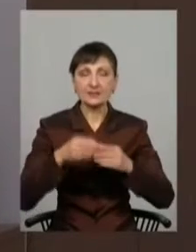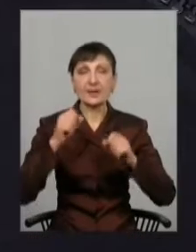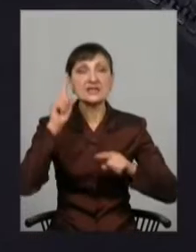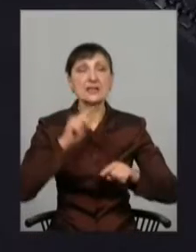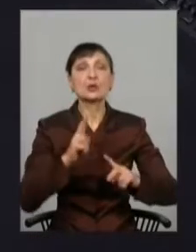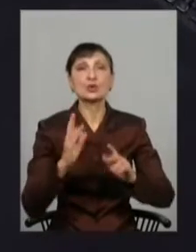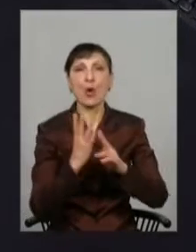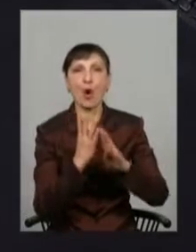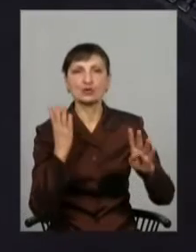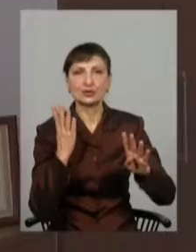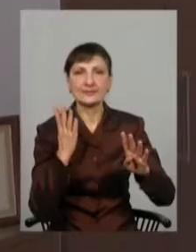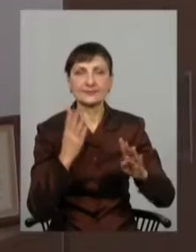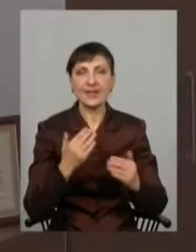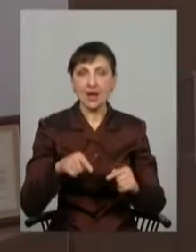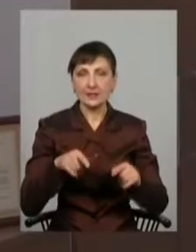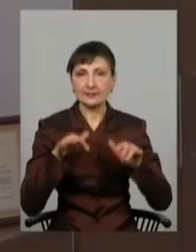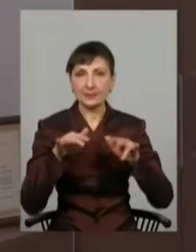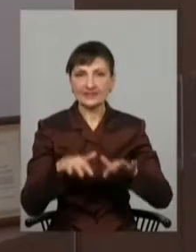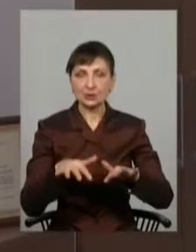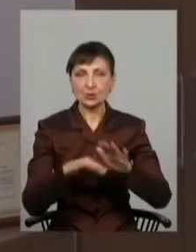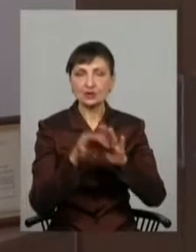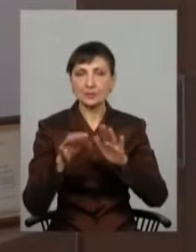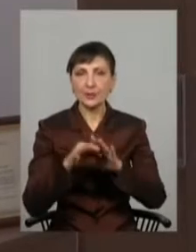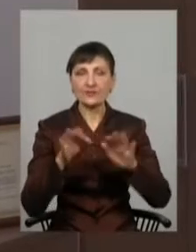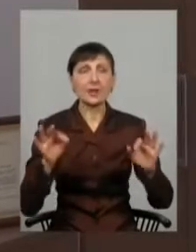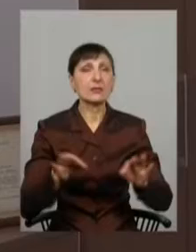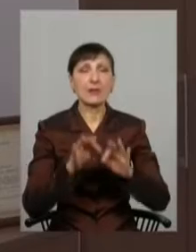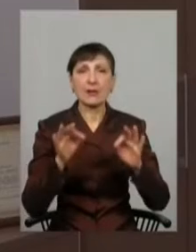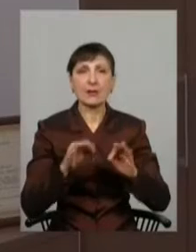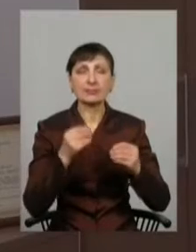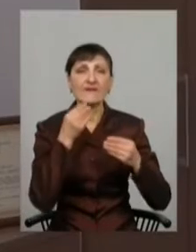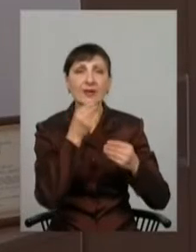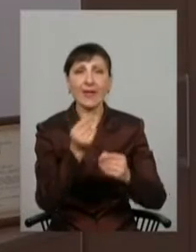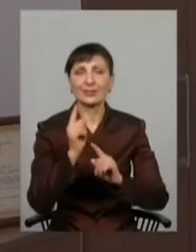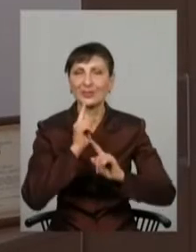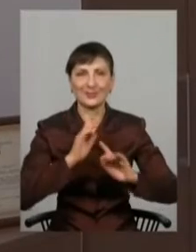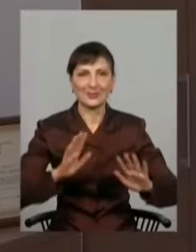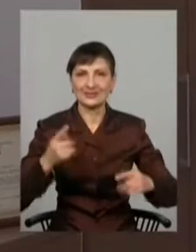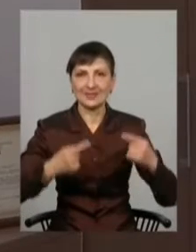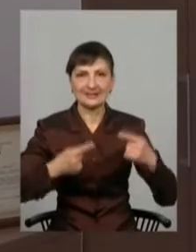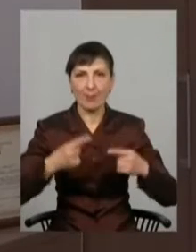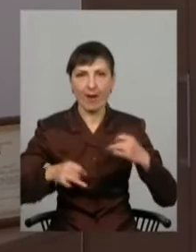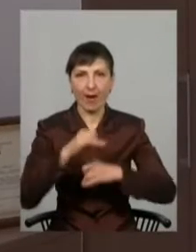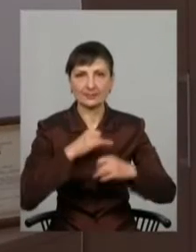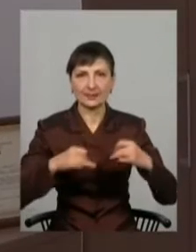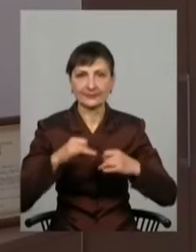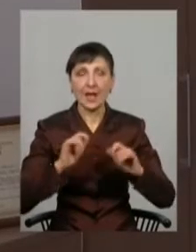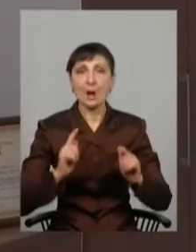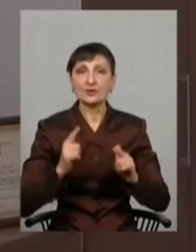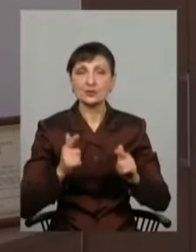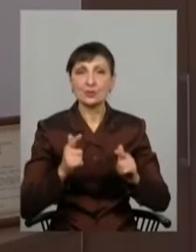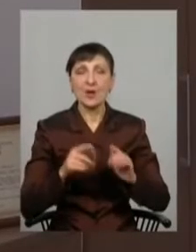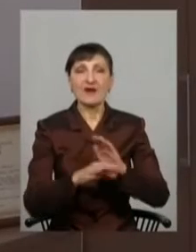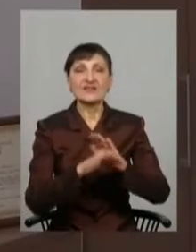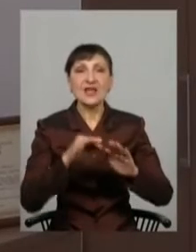знать, кто за кем выступает. Данная процедура жеребьевки никаким образом на теледебаты влиять не может, поскольку